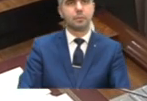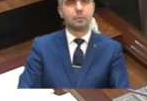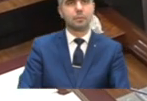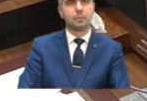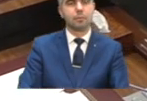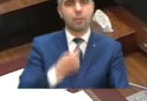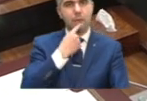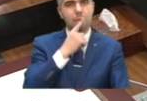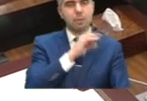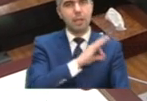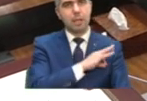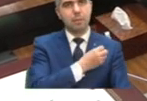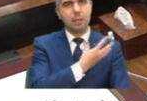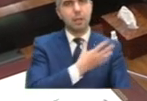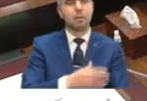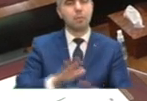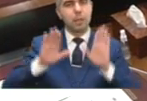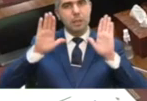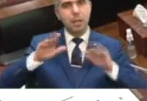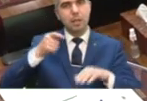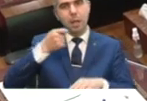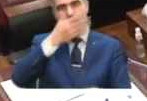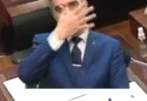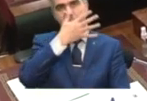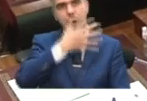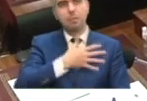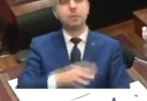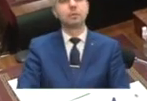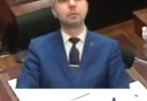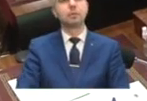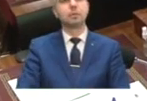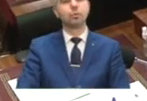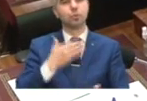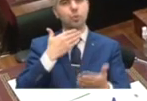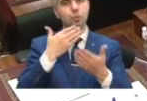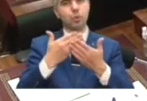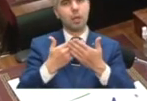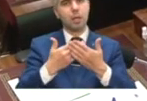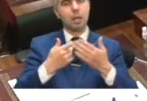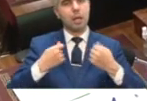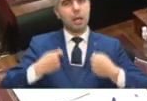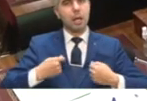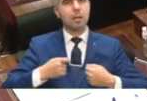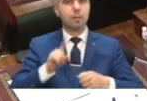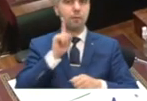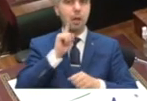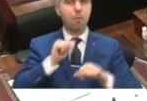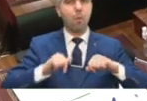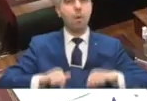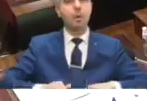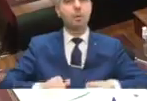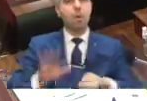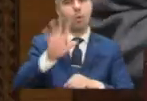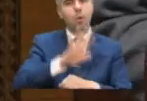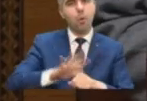بسم الله الرحمن الرحيم، والصلاة والسلام على أشرف المرسلين. شكرا سيد الرئيس، السادة الوزراء المحترمين،